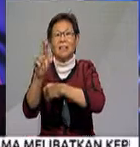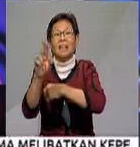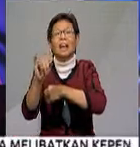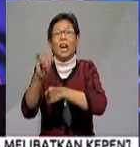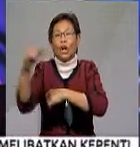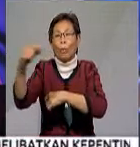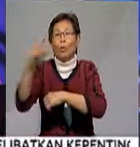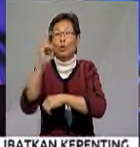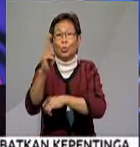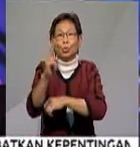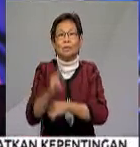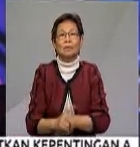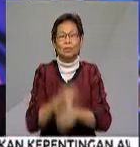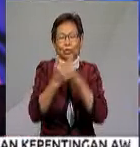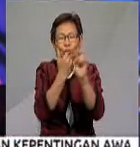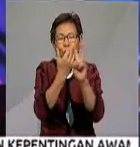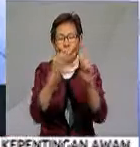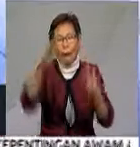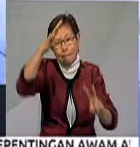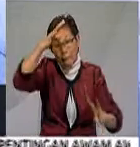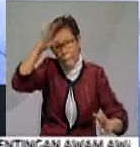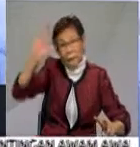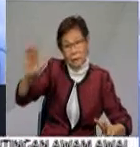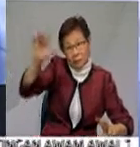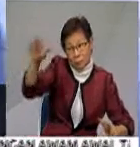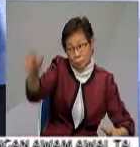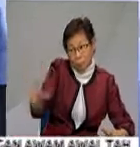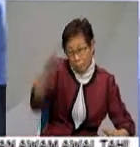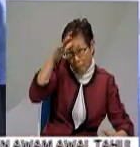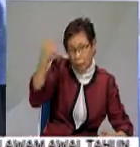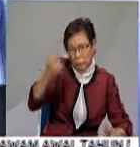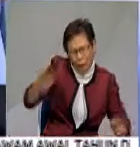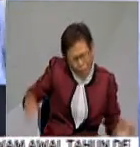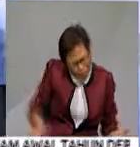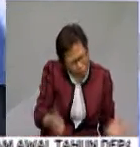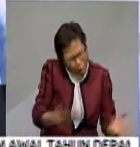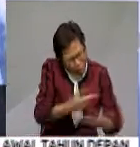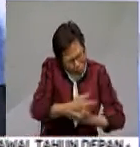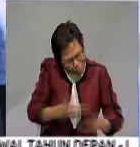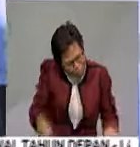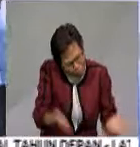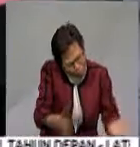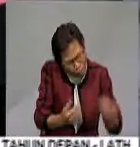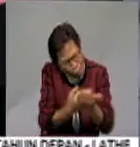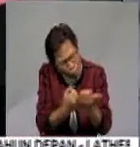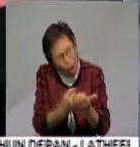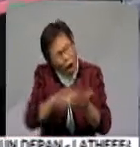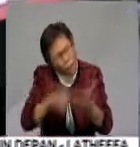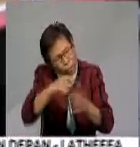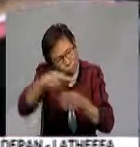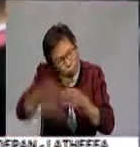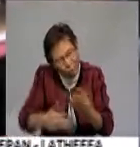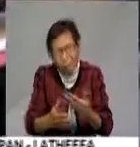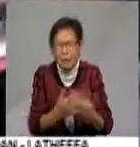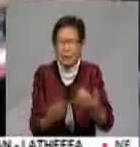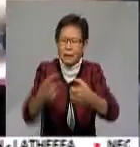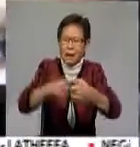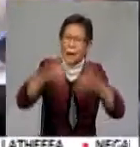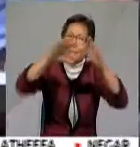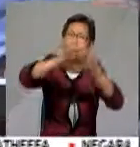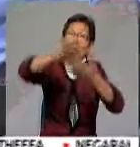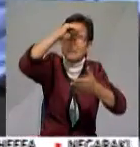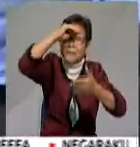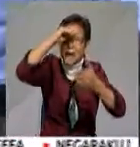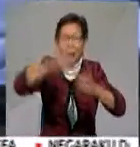2019. Bapanya Ar Jayurajan sentiasa mendorong anaknya dengan menyokong apa saja keputusan berkaitan pembelajaran